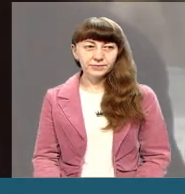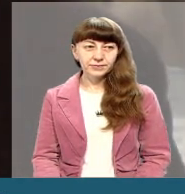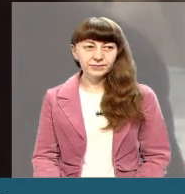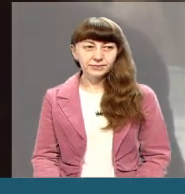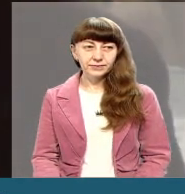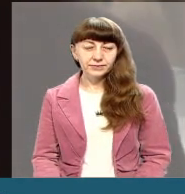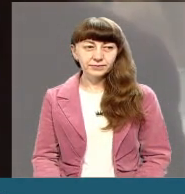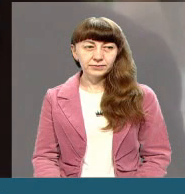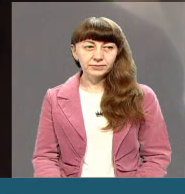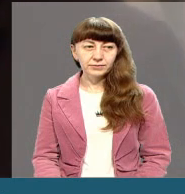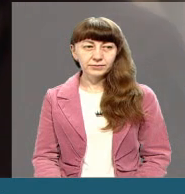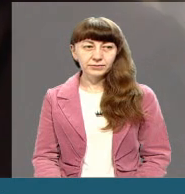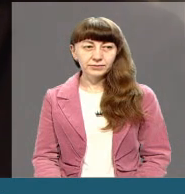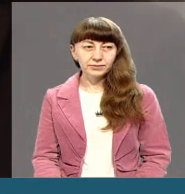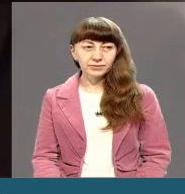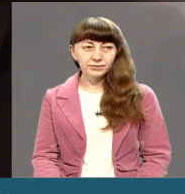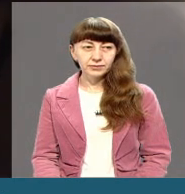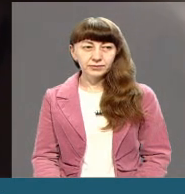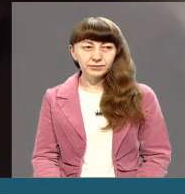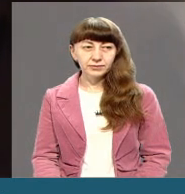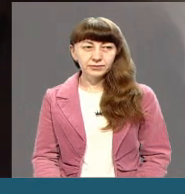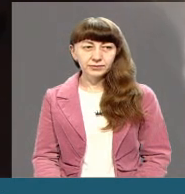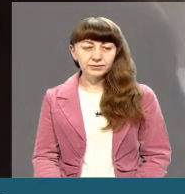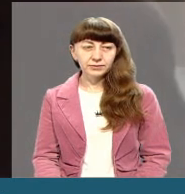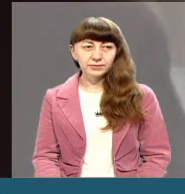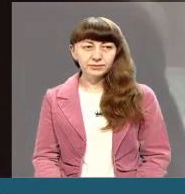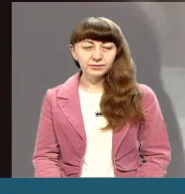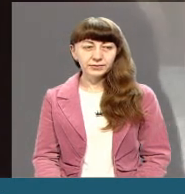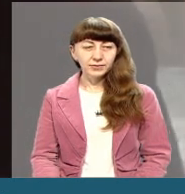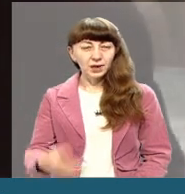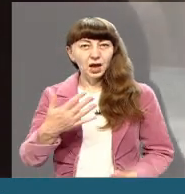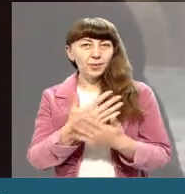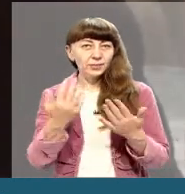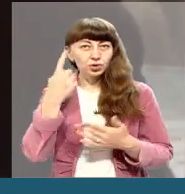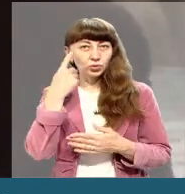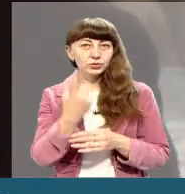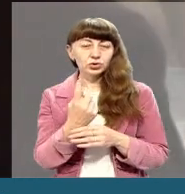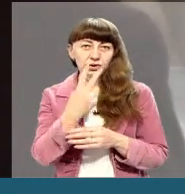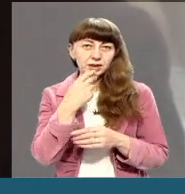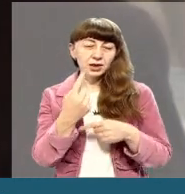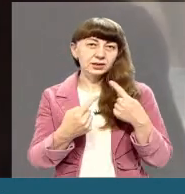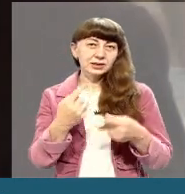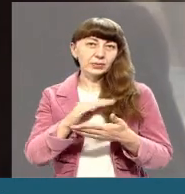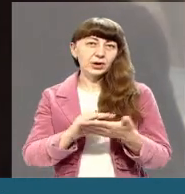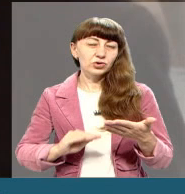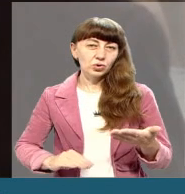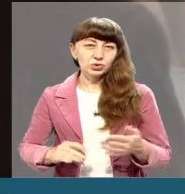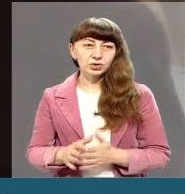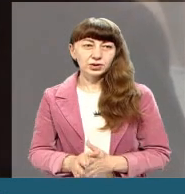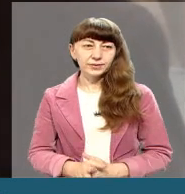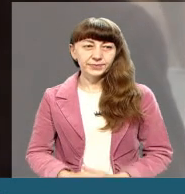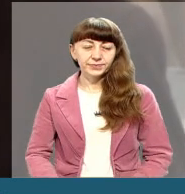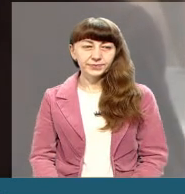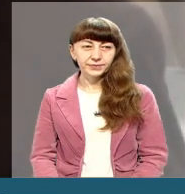және тағылымды тәлімді кеш болсын, мазмұнды мағыналы экскурсия жүргізейік деген